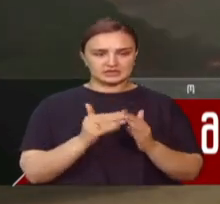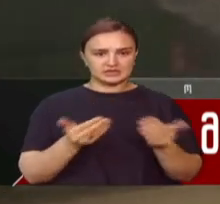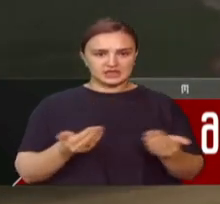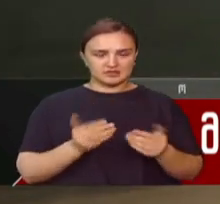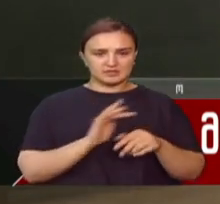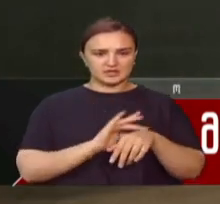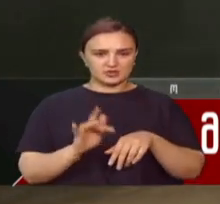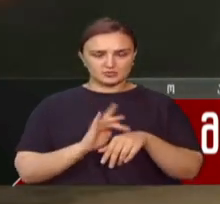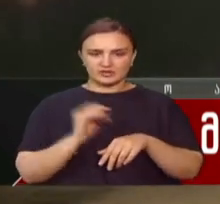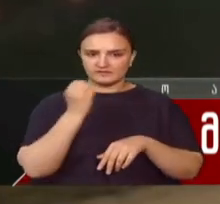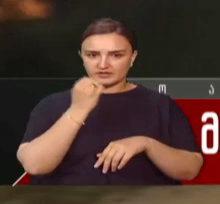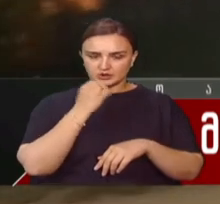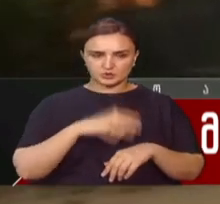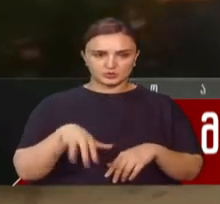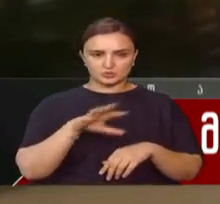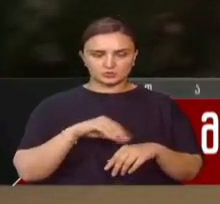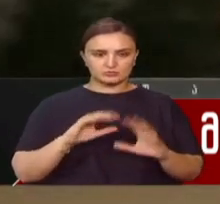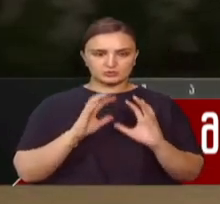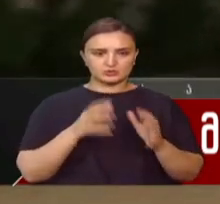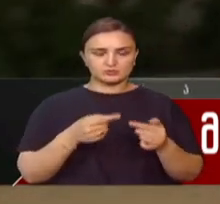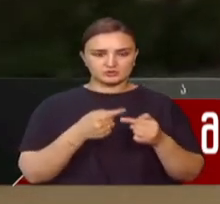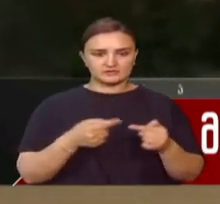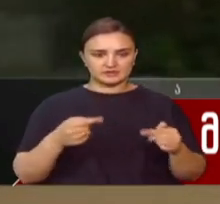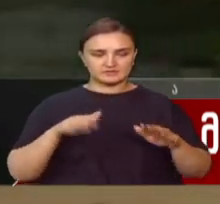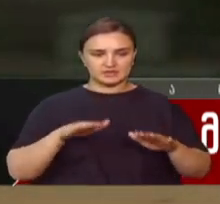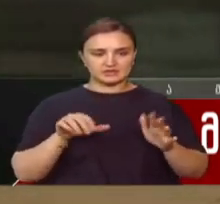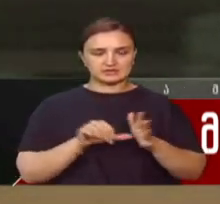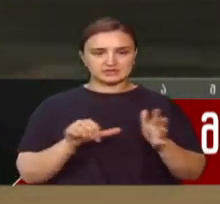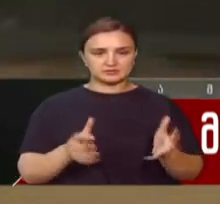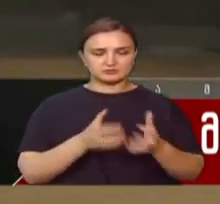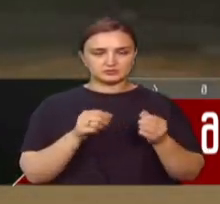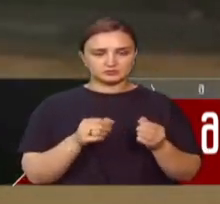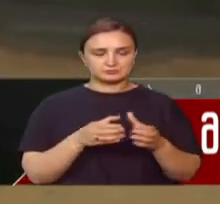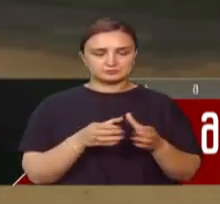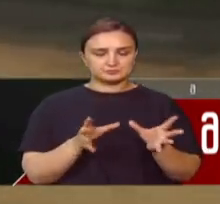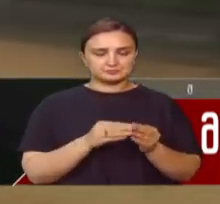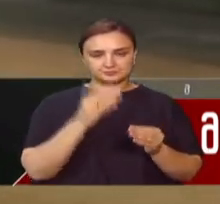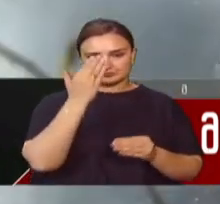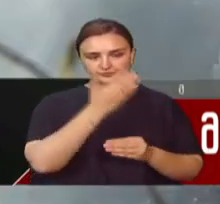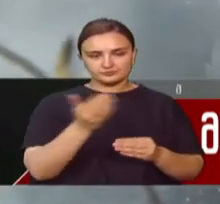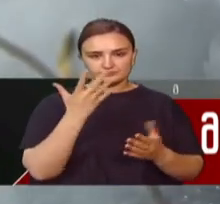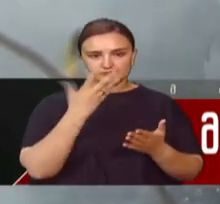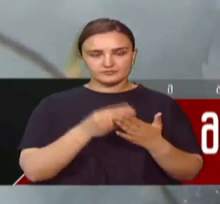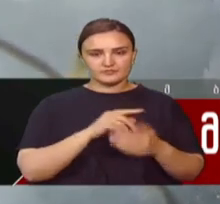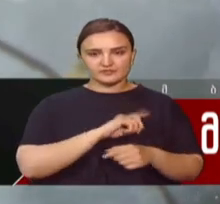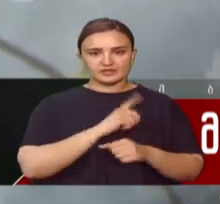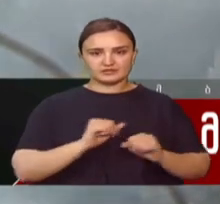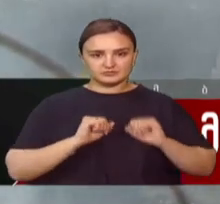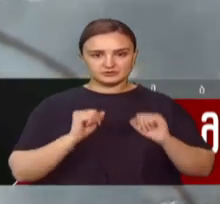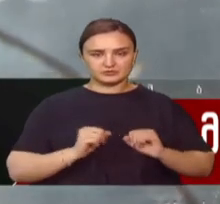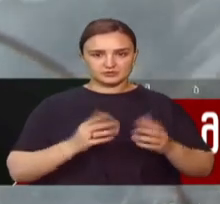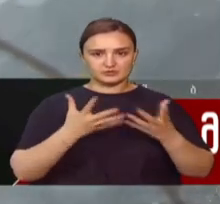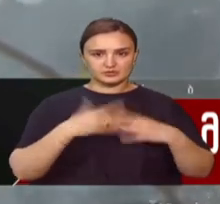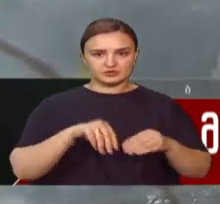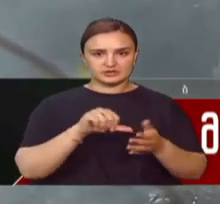საცხოვრებელი სახლები და ინფრასტრუქტურა. მსოფლიოს სხვადასხვა წერტილში სამაშველო ჯგუფებთან ერთად მოსახლეობა საკუთარი ძალებით ცდილობს